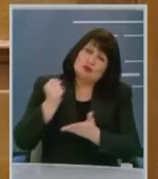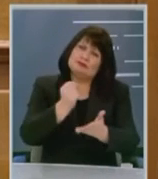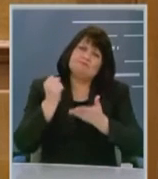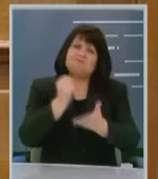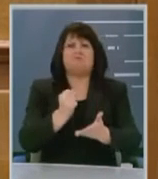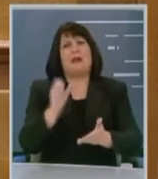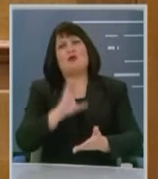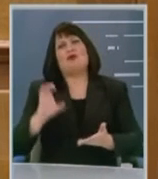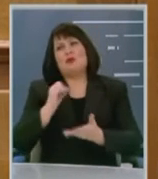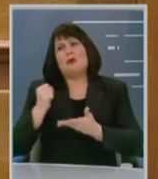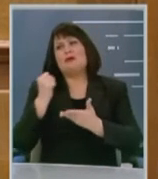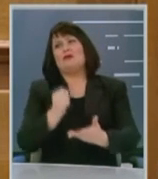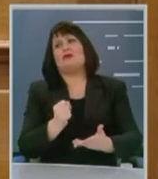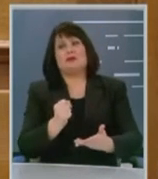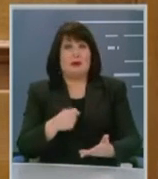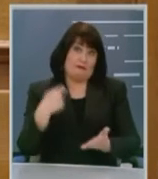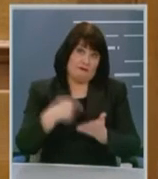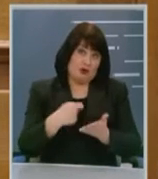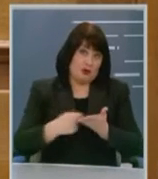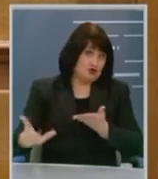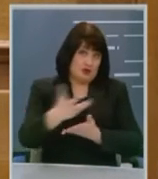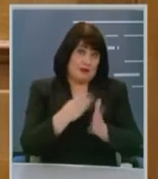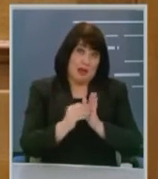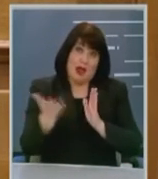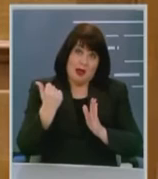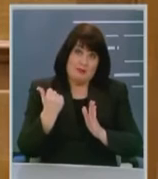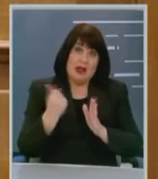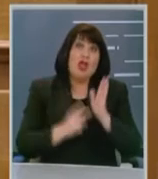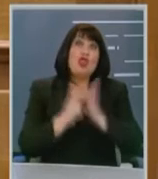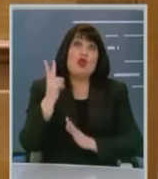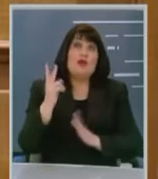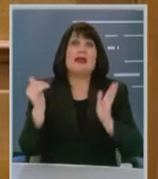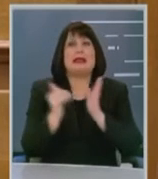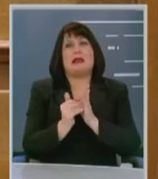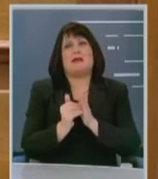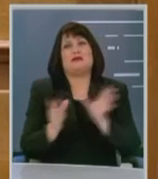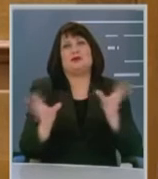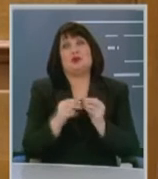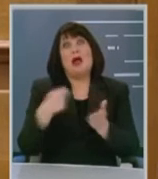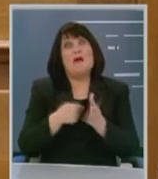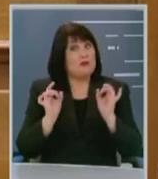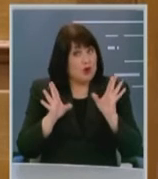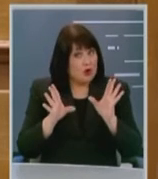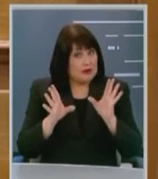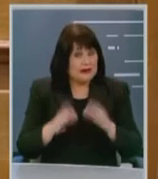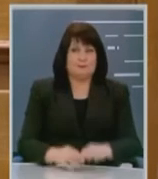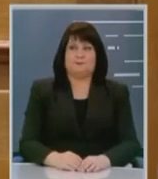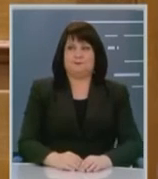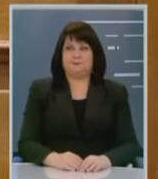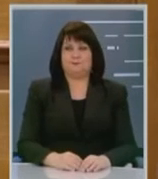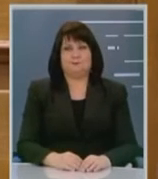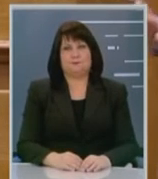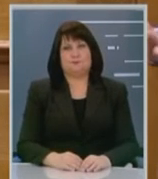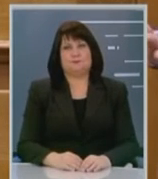δεν εμφανίζεται ως φορολογητέο εισόδημα, φτάνουμε στα 12.000 ευρώ. Τι βρήκαμε όμως?